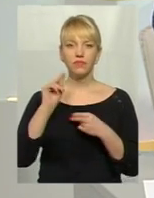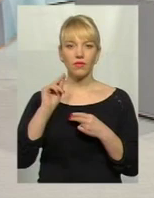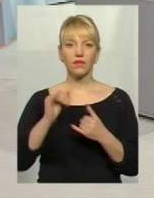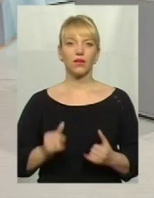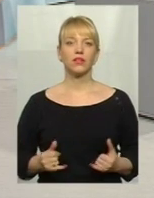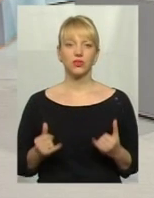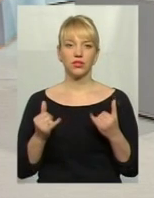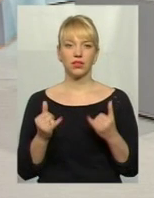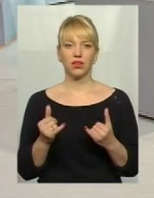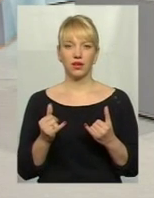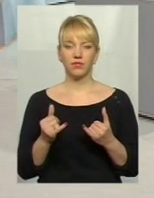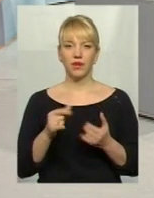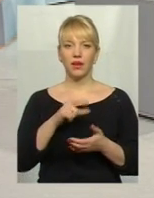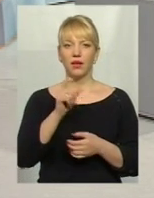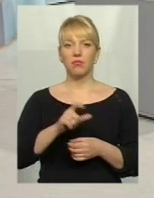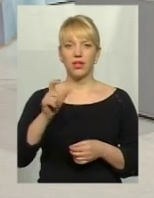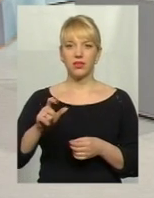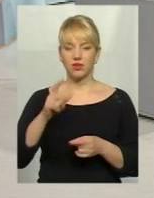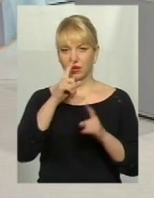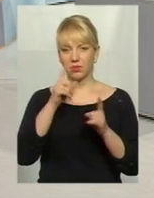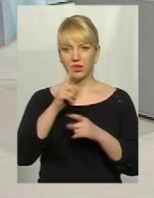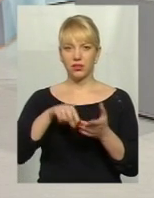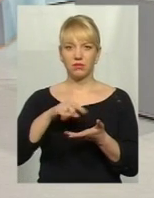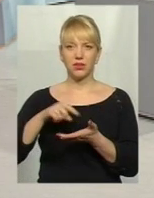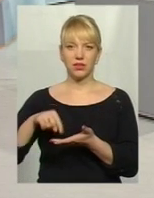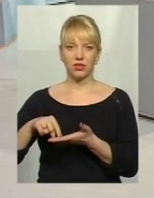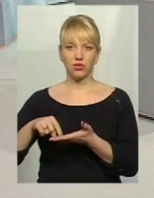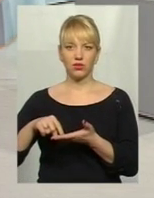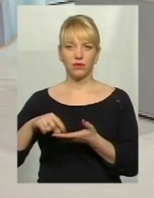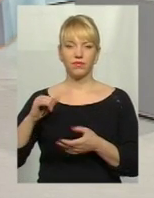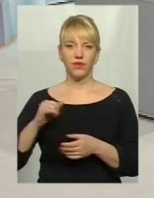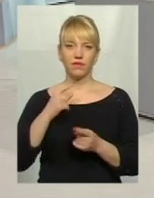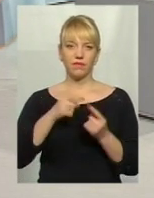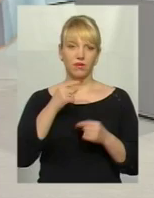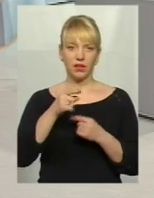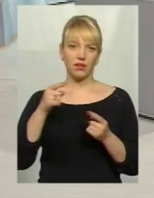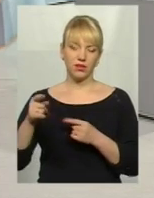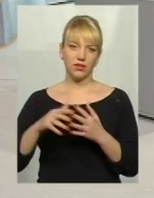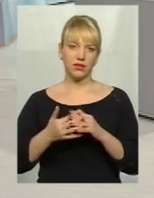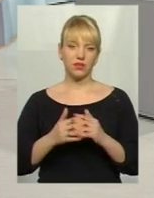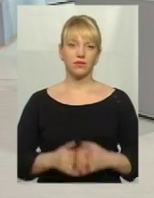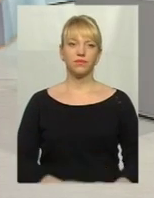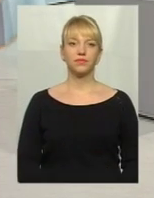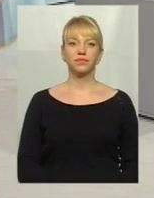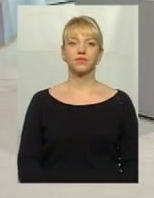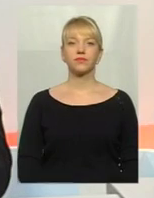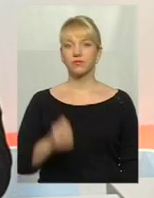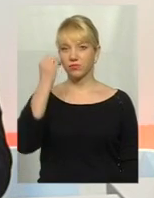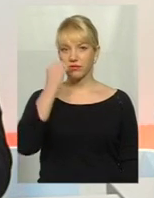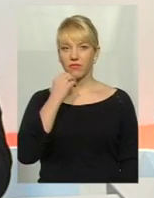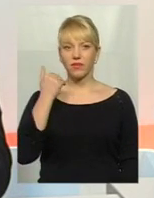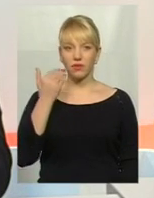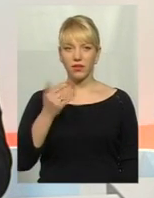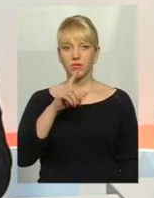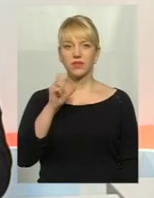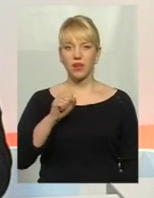для мешканців і невеличких містечок, і віддалених сіл. Дякую вам за